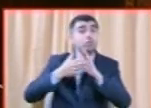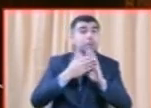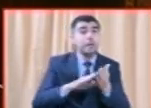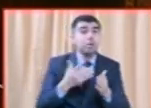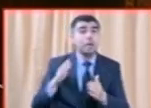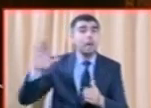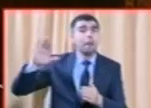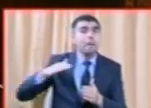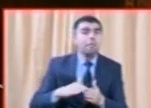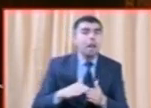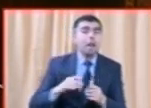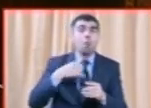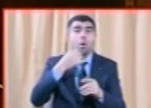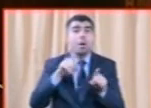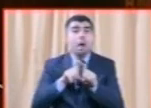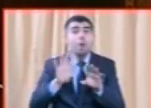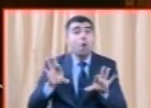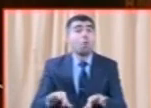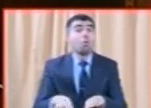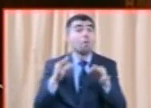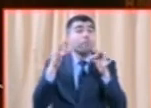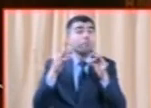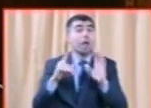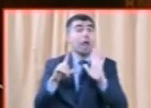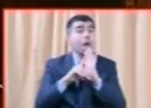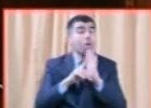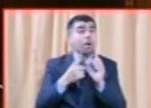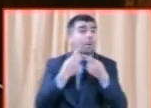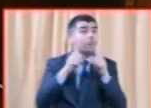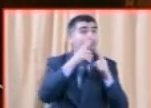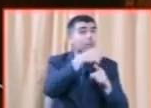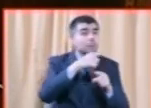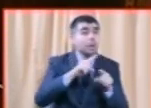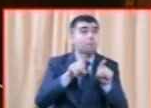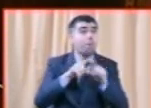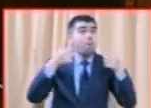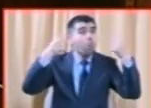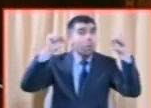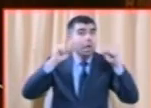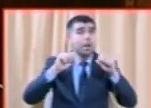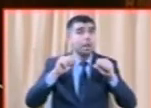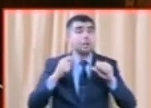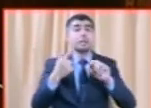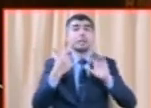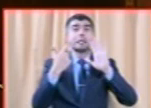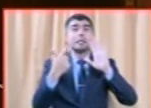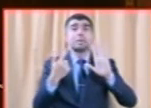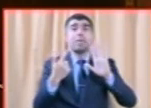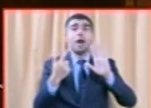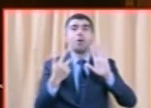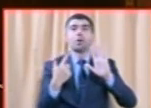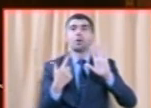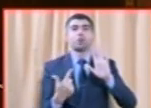ملال وقرروا مجموعة بين قوسين من الإجراءات النضالية. ولكن يوم 27 عاد جاوا عند وزير العدل